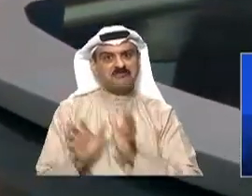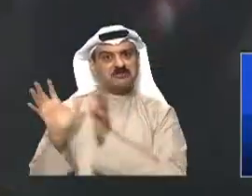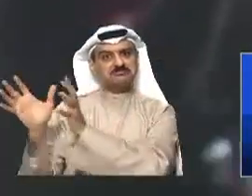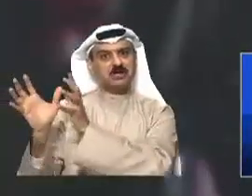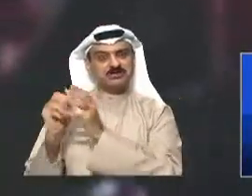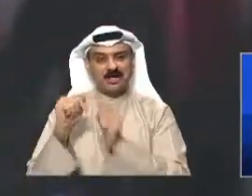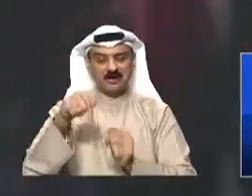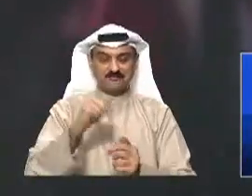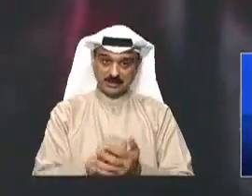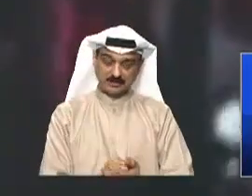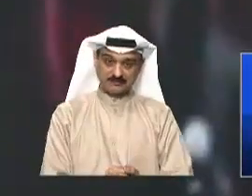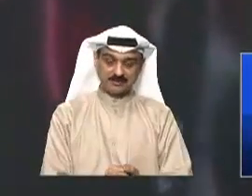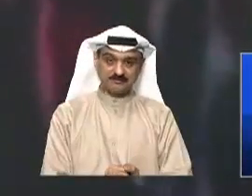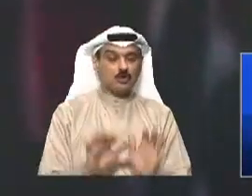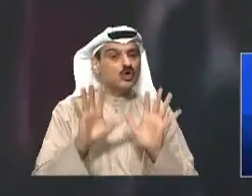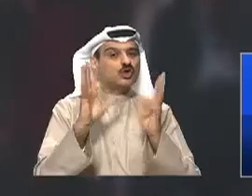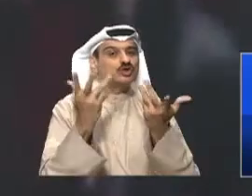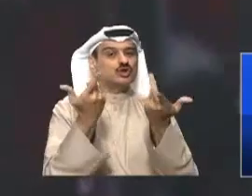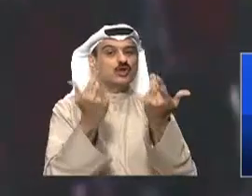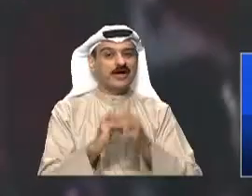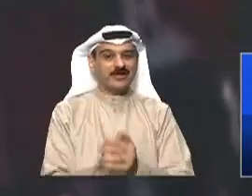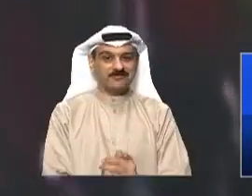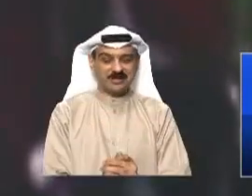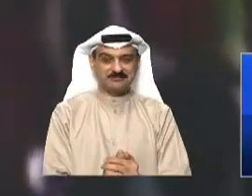في هذه المباراة، فما رأيك